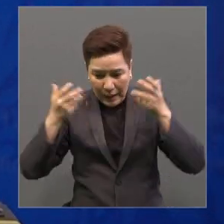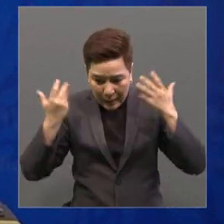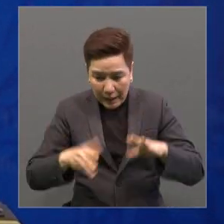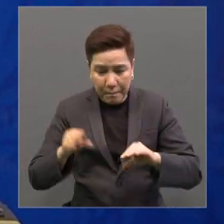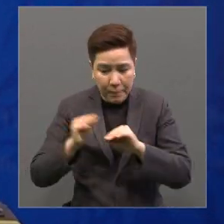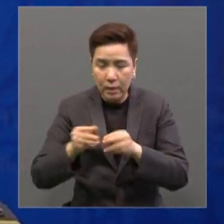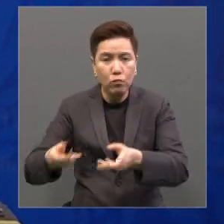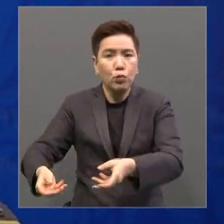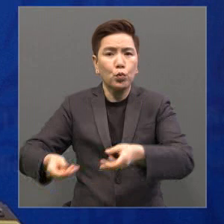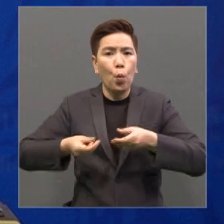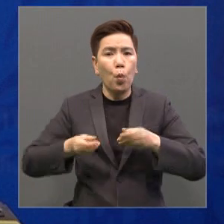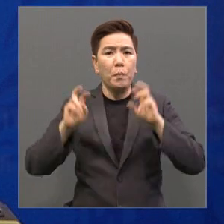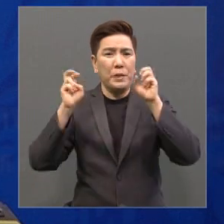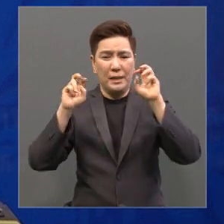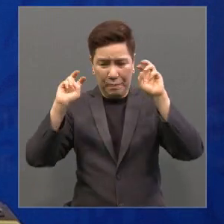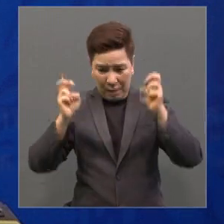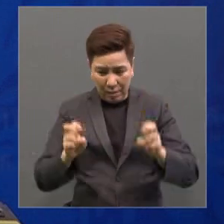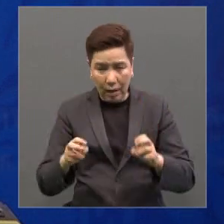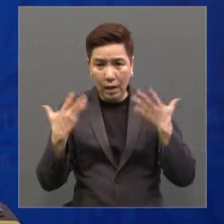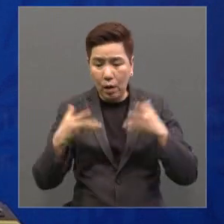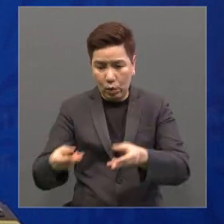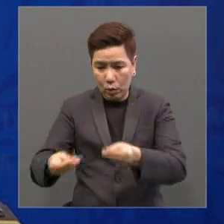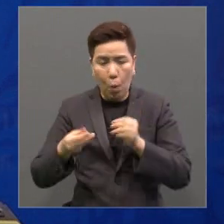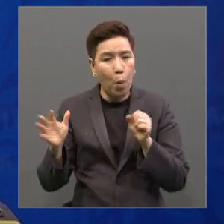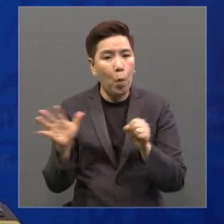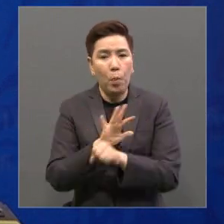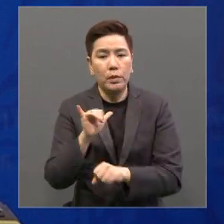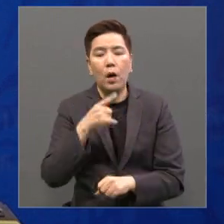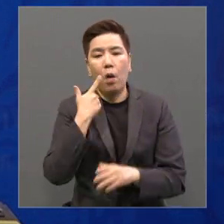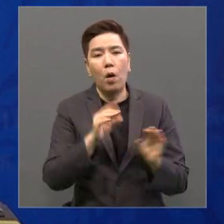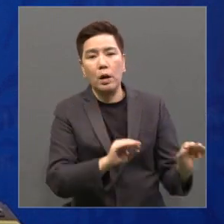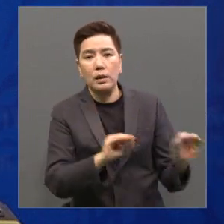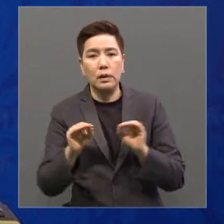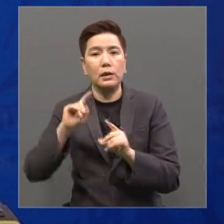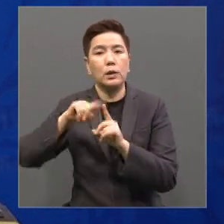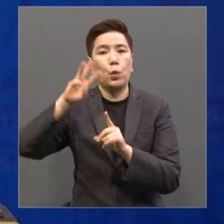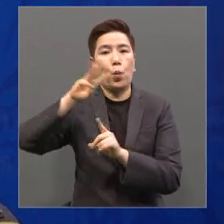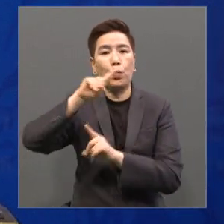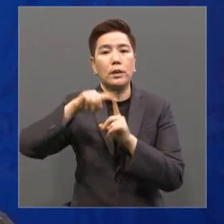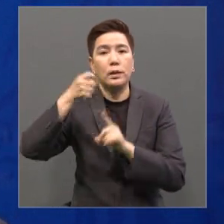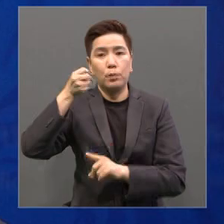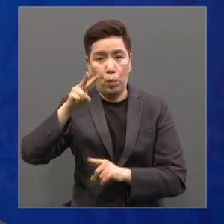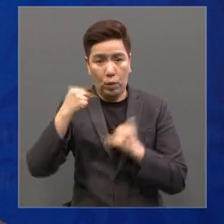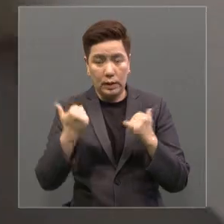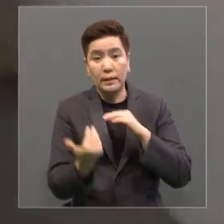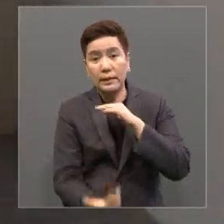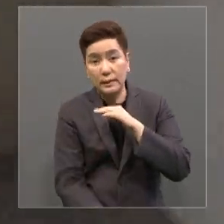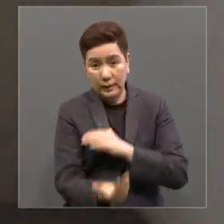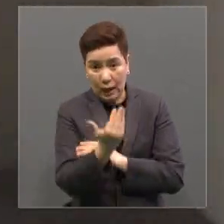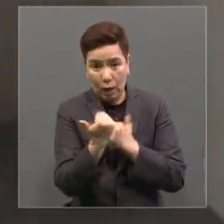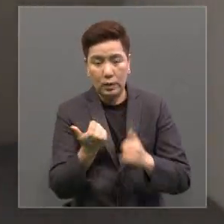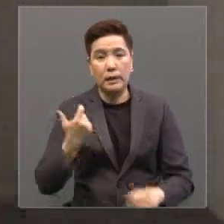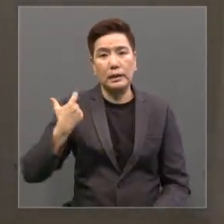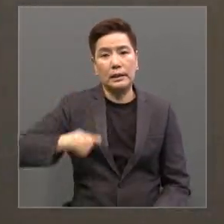ส่งผลการสอบสวนเพิ่มเติมในประเด็นสำคัญหลายประเด็นมาอย่างไม่ครบก็เลยให้เลื่อนไปเป็น 12แทนทีนี้ช่วงเช้าวันนี้เนี่ยนะ